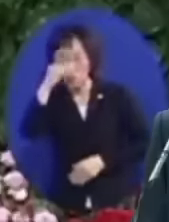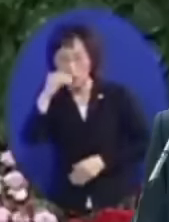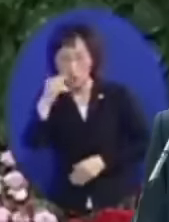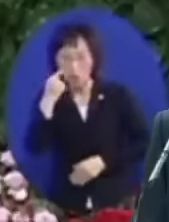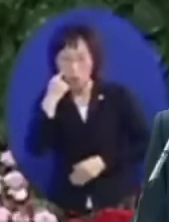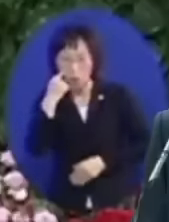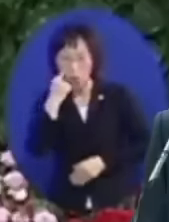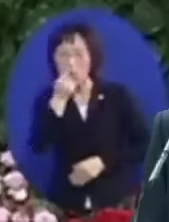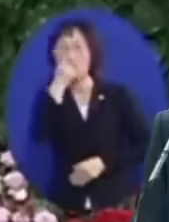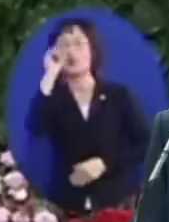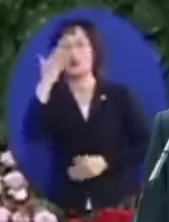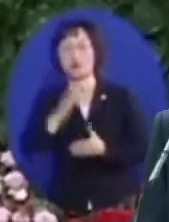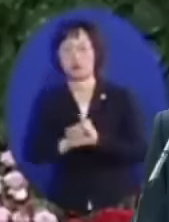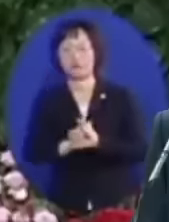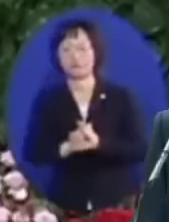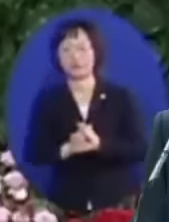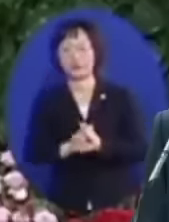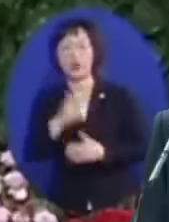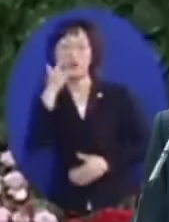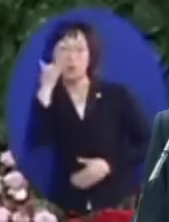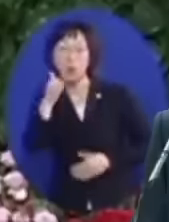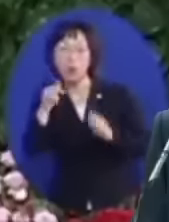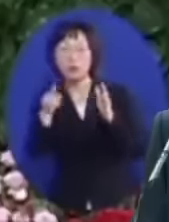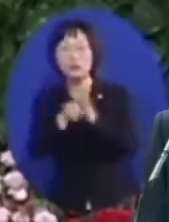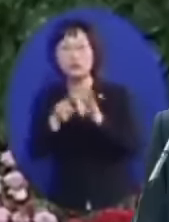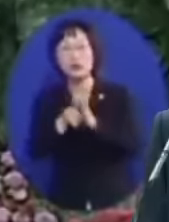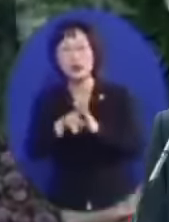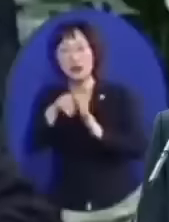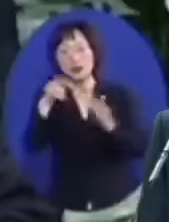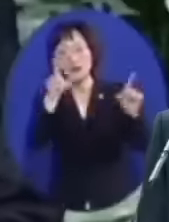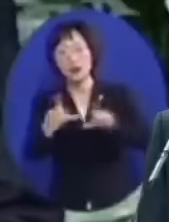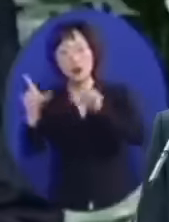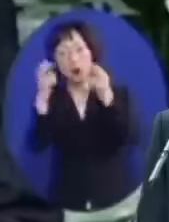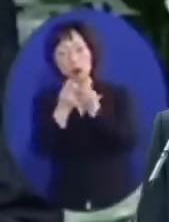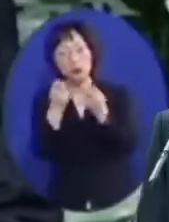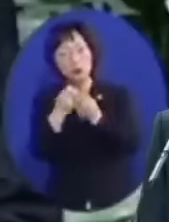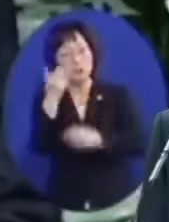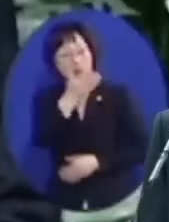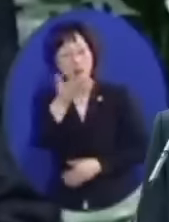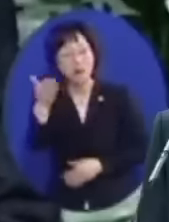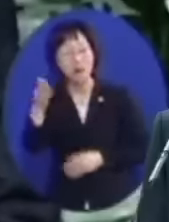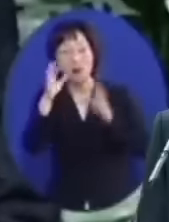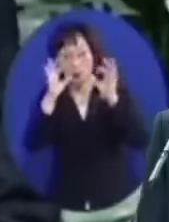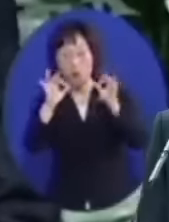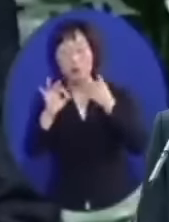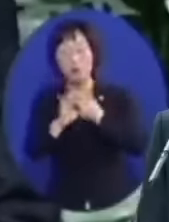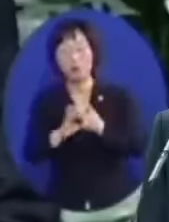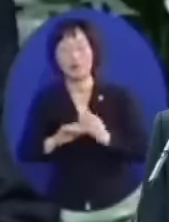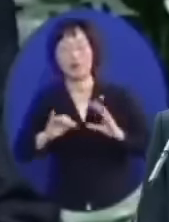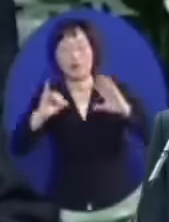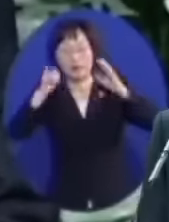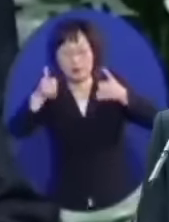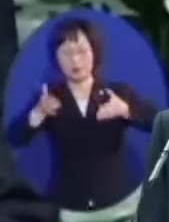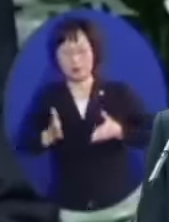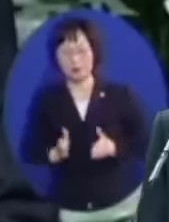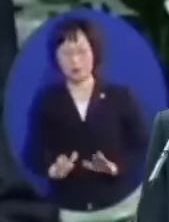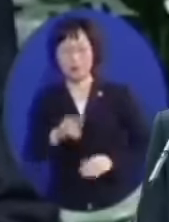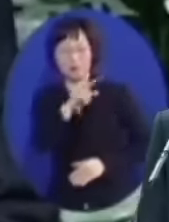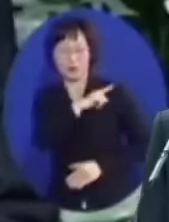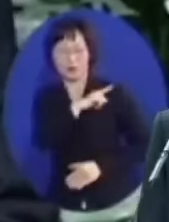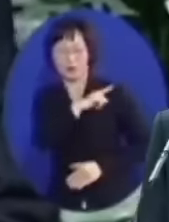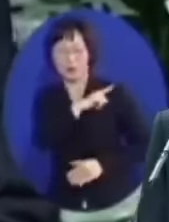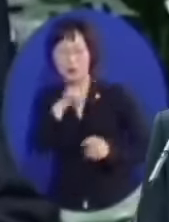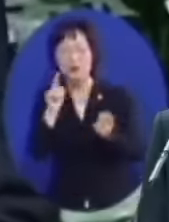것입니다. 부모님 신앙을 어떻게 하느냐 늘 보지요. 세상에 태어나서 제일 먼저 만나는 것이 아버지, 어머니,